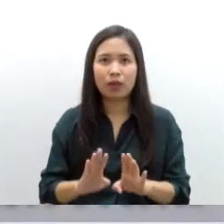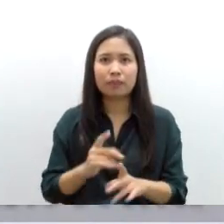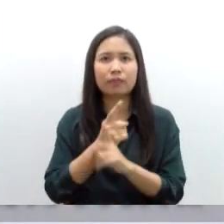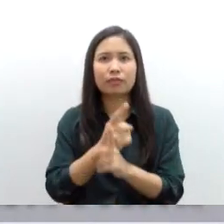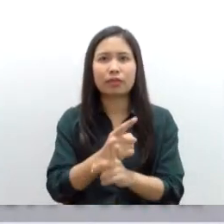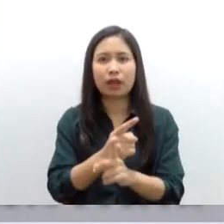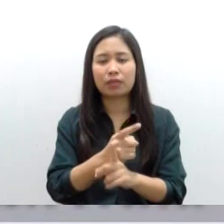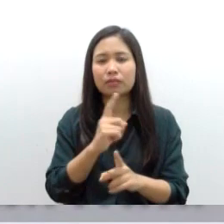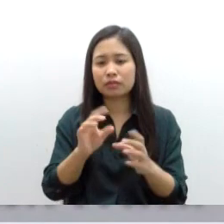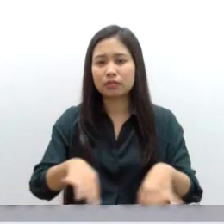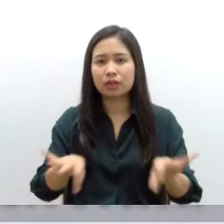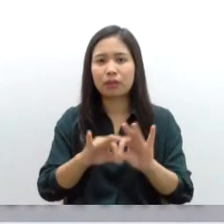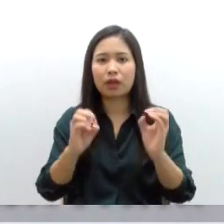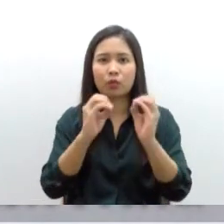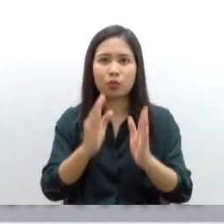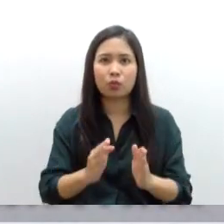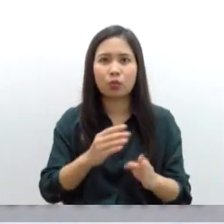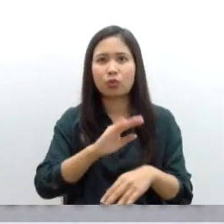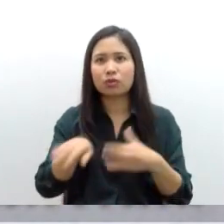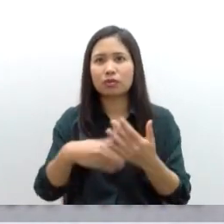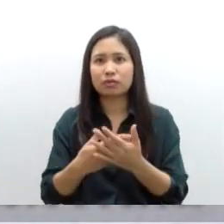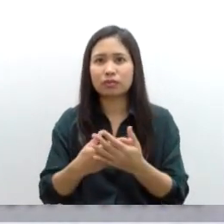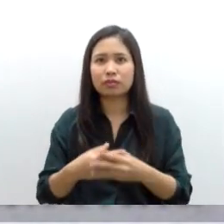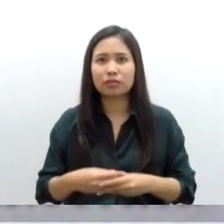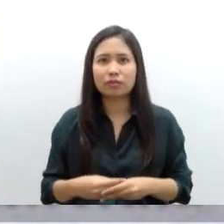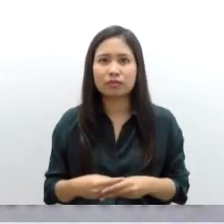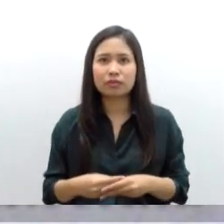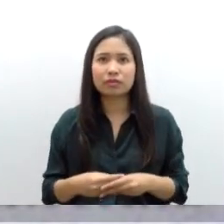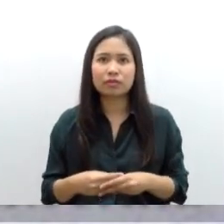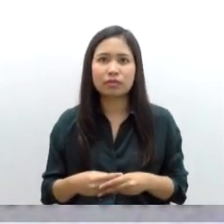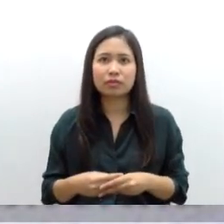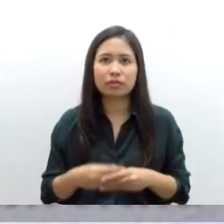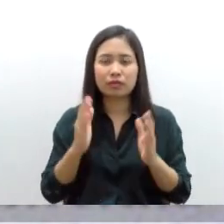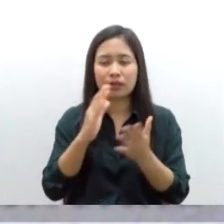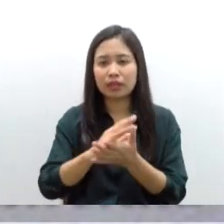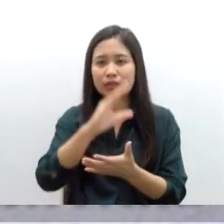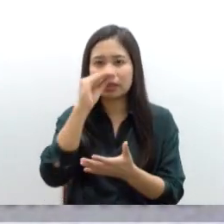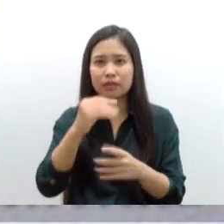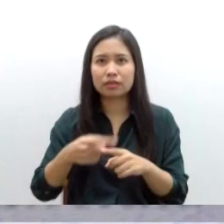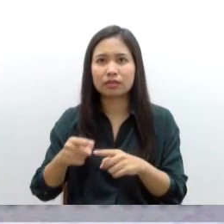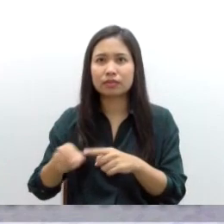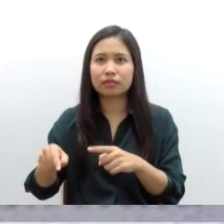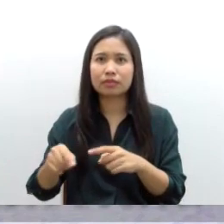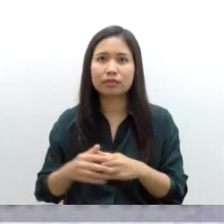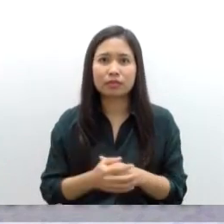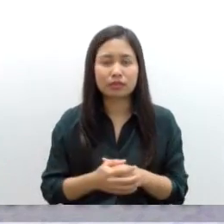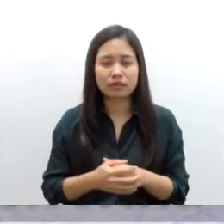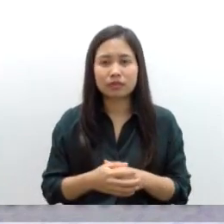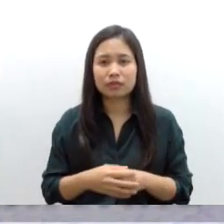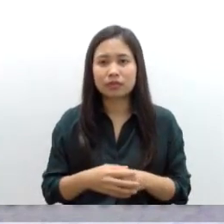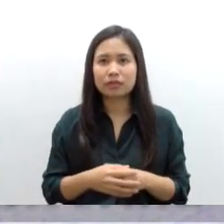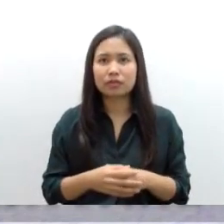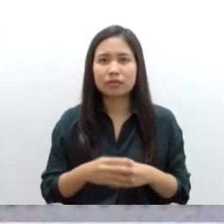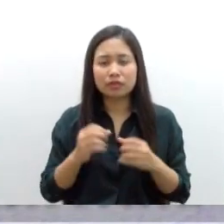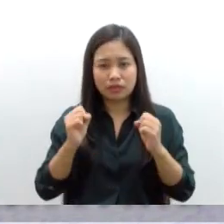ที่คุณครูหลายๆคนเก่งช่วยเป็นพระเอกนางเอกนะครับวันนี้พัฒนาการสูงนะฮะ acting